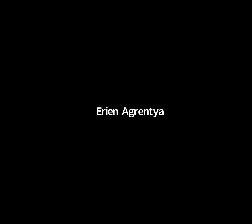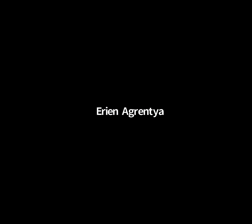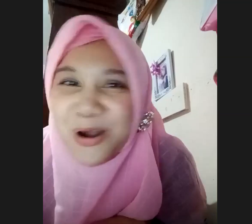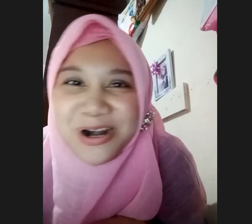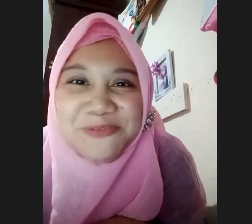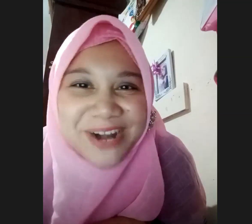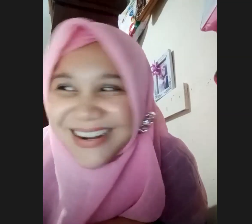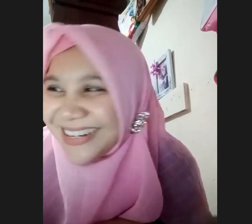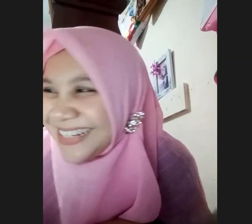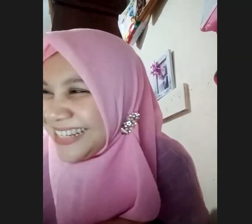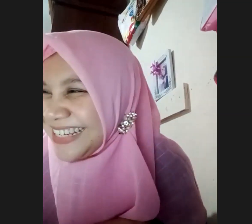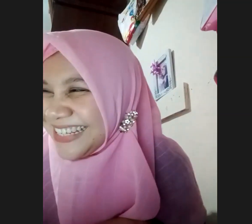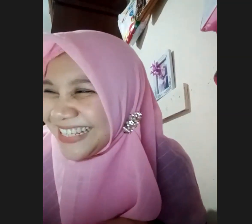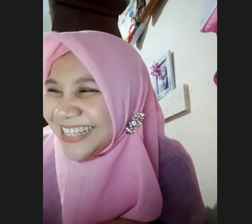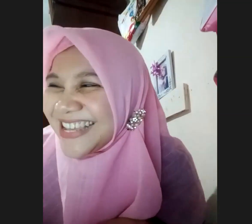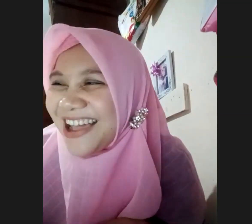phone a friend.